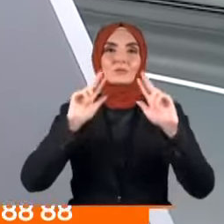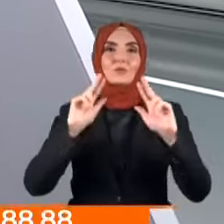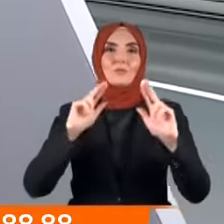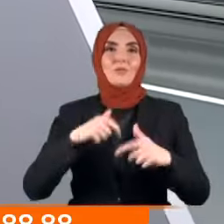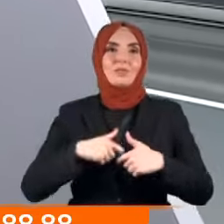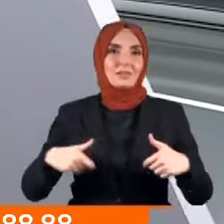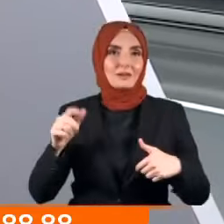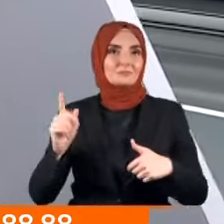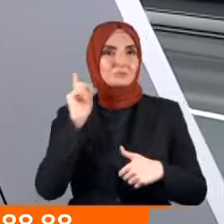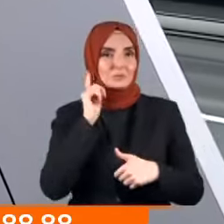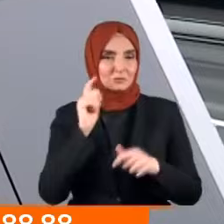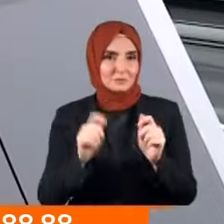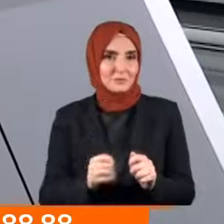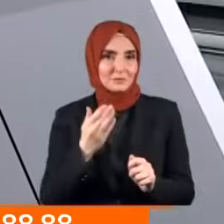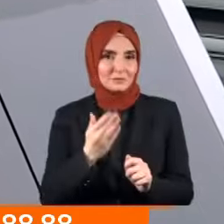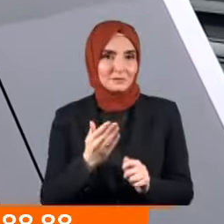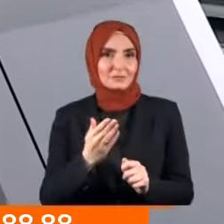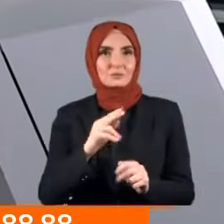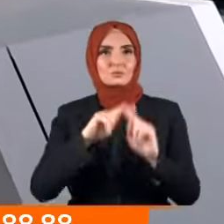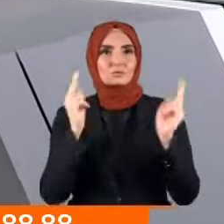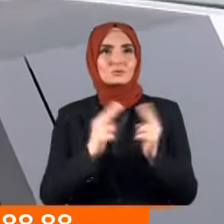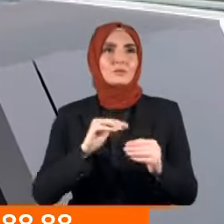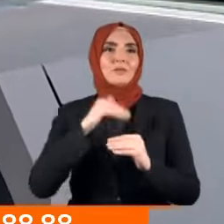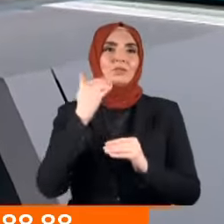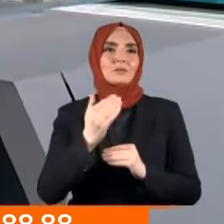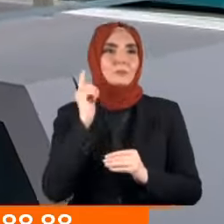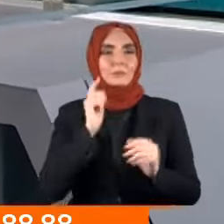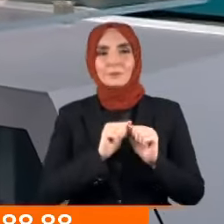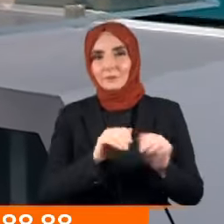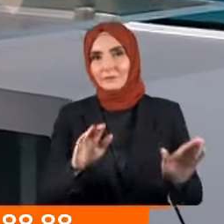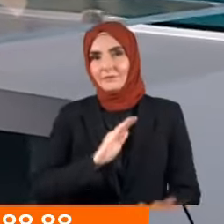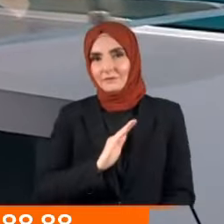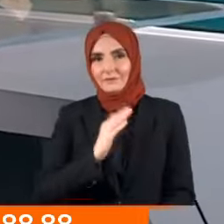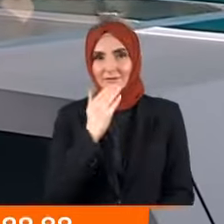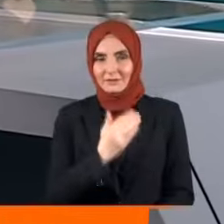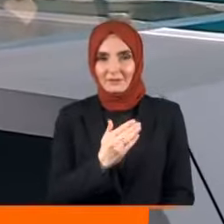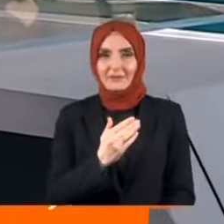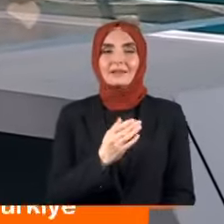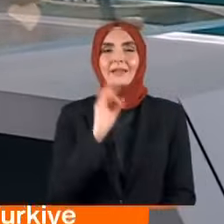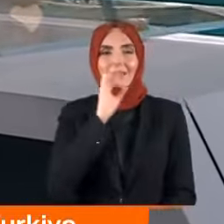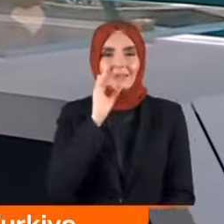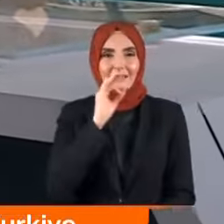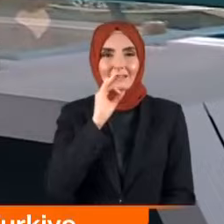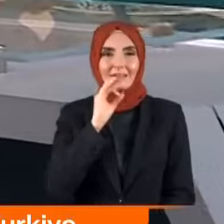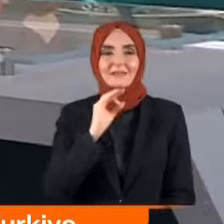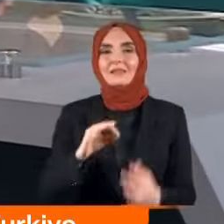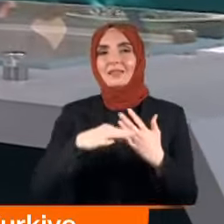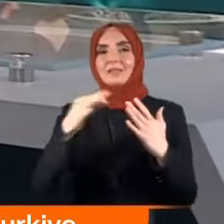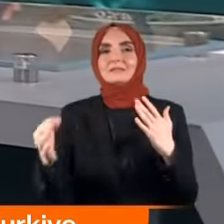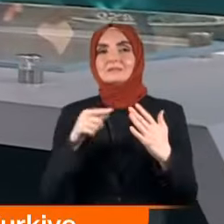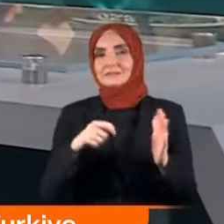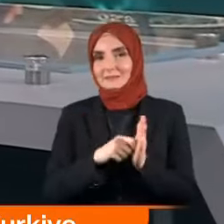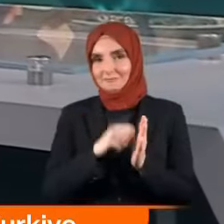durumda. Adı da hepimizin ezbere bildiği Erik Dalı tabii ki. Ezgileri Ankara havasını andırıyor ama aslında o meşhur türkü